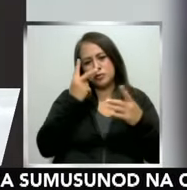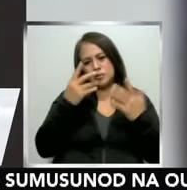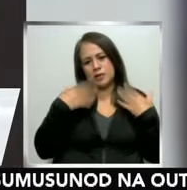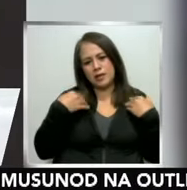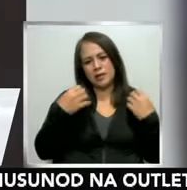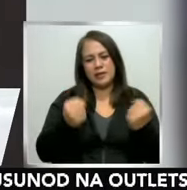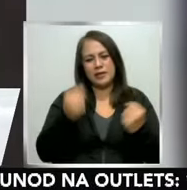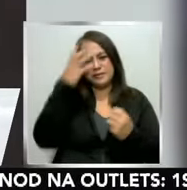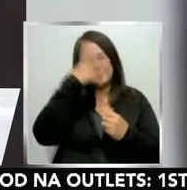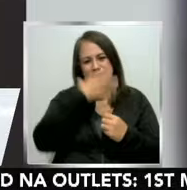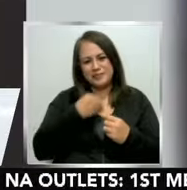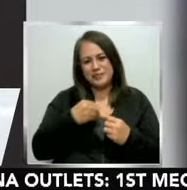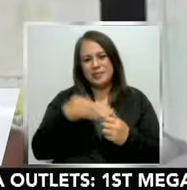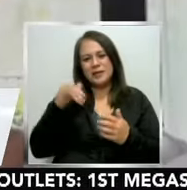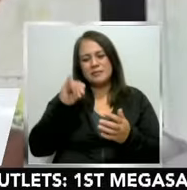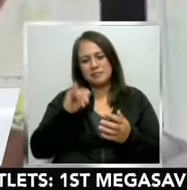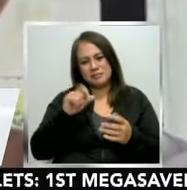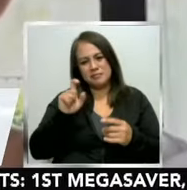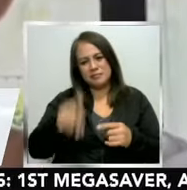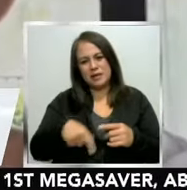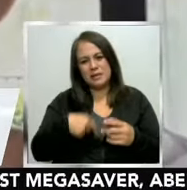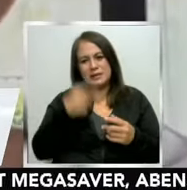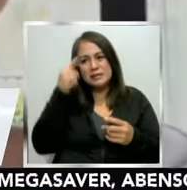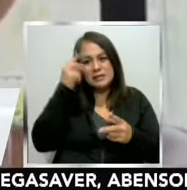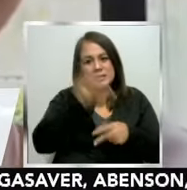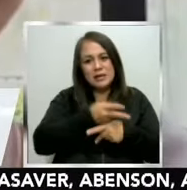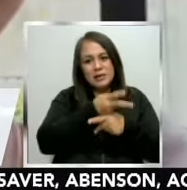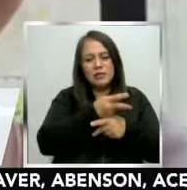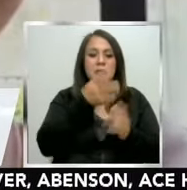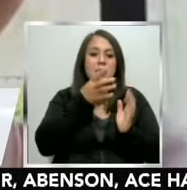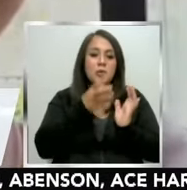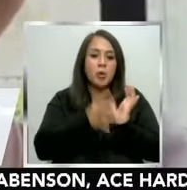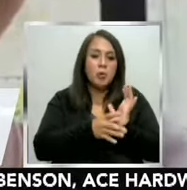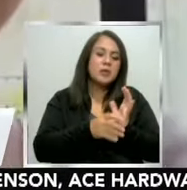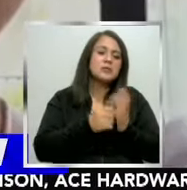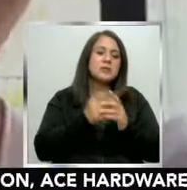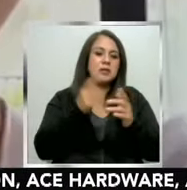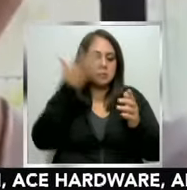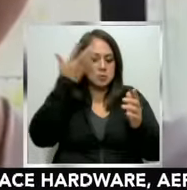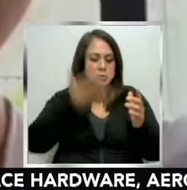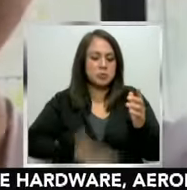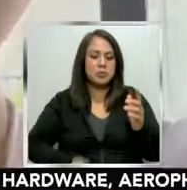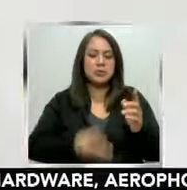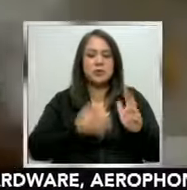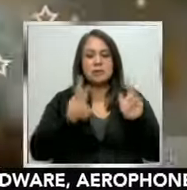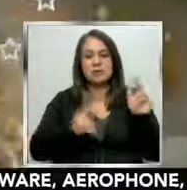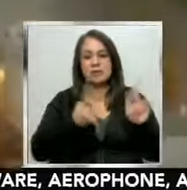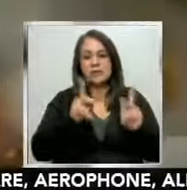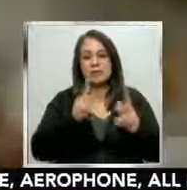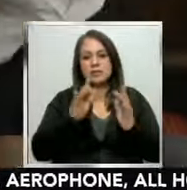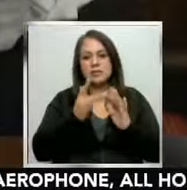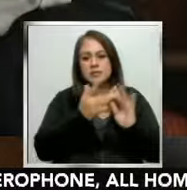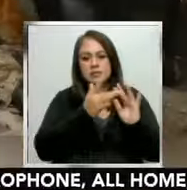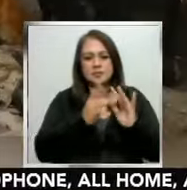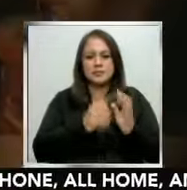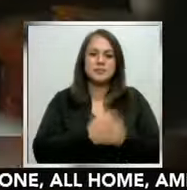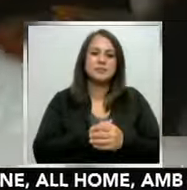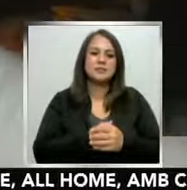At dapat na maging mindful sa pagbibigay komento sa looks ng ibang tao online.